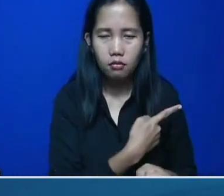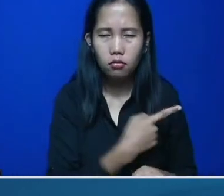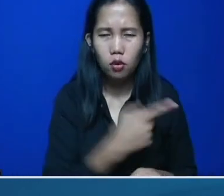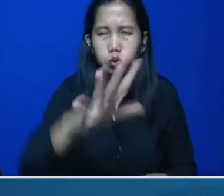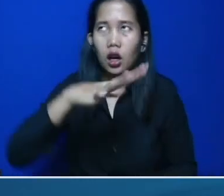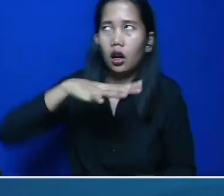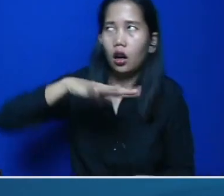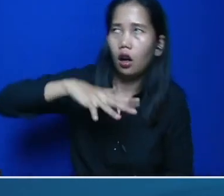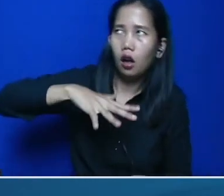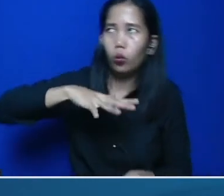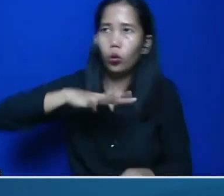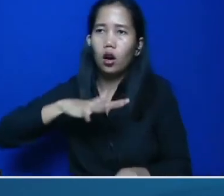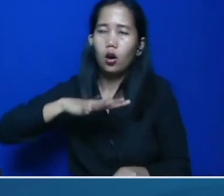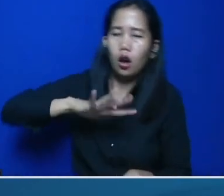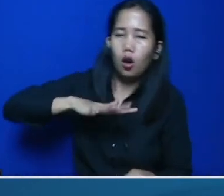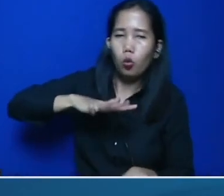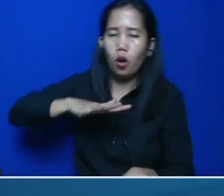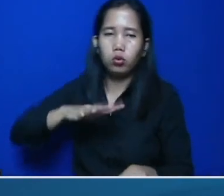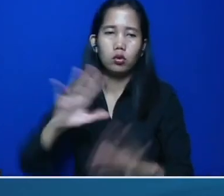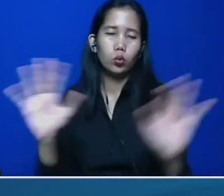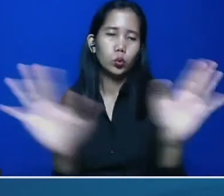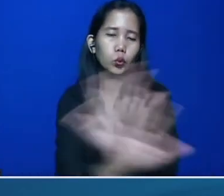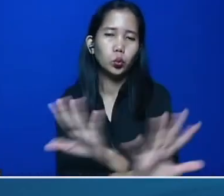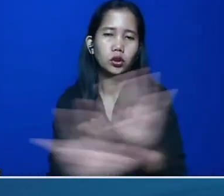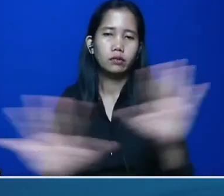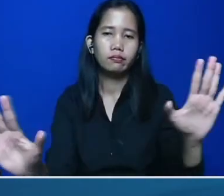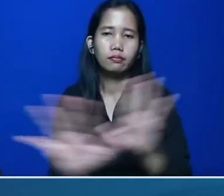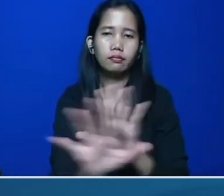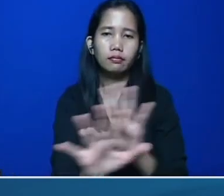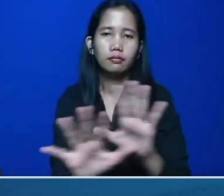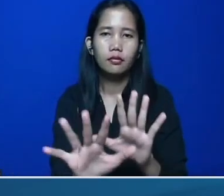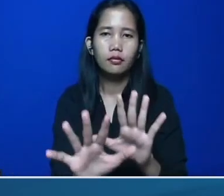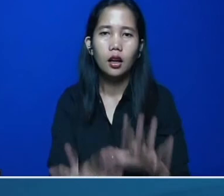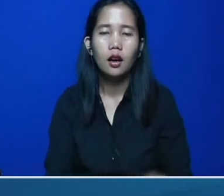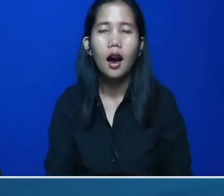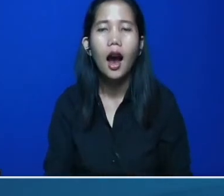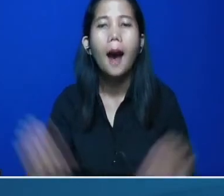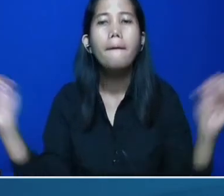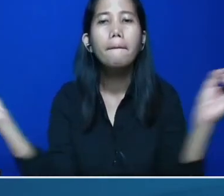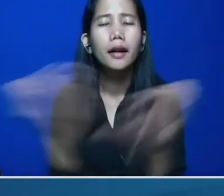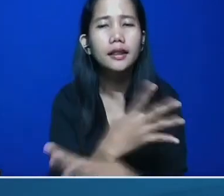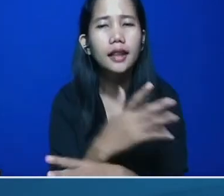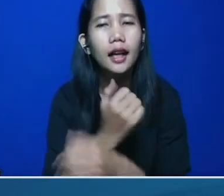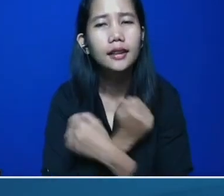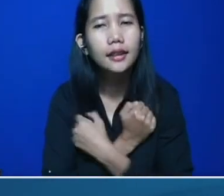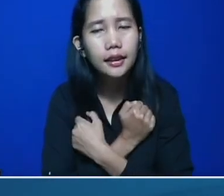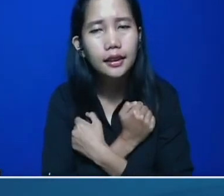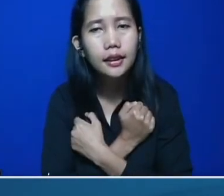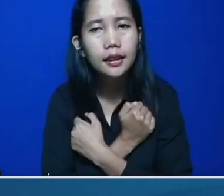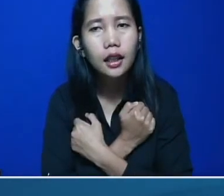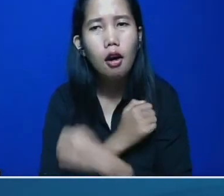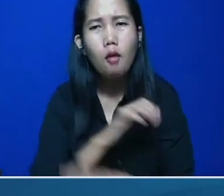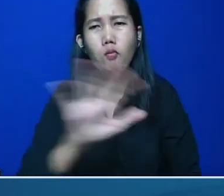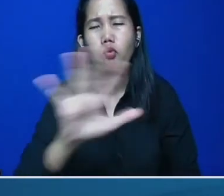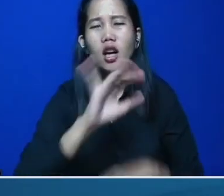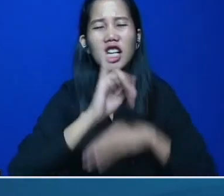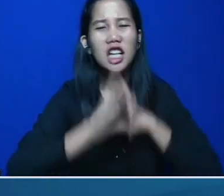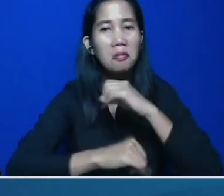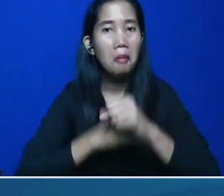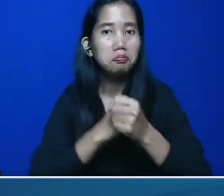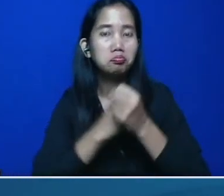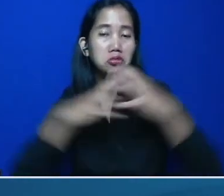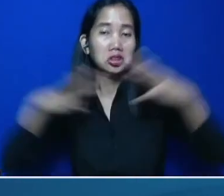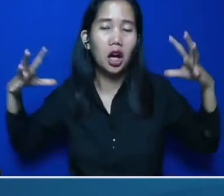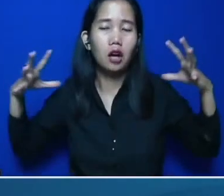imam besar yang kita punya bukanlah imam besar yang tidak dapat turut merasakan kelemahan-kelemahan kita sebaliknya sama dengan kita Ia telah